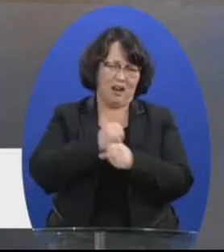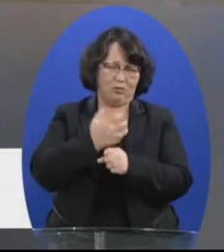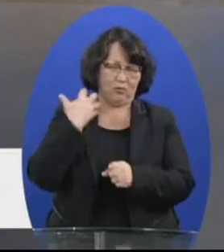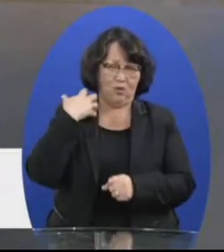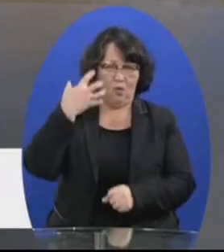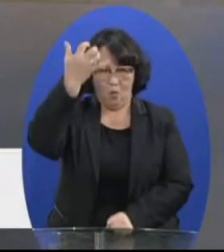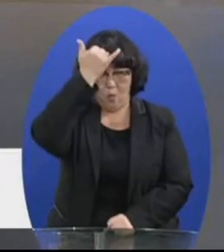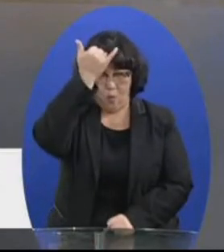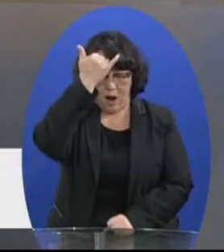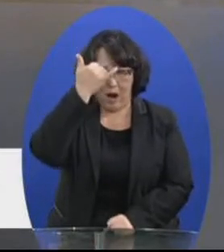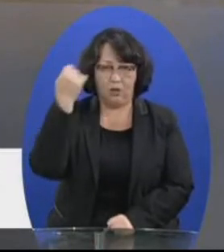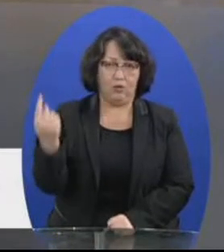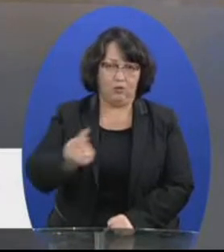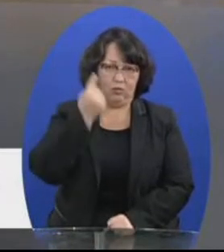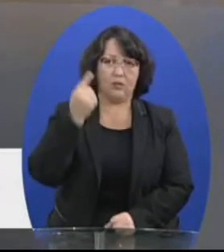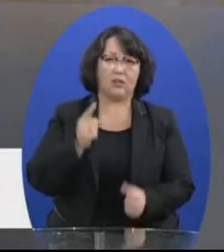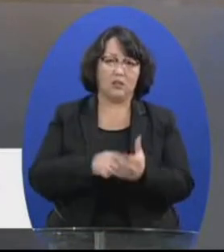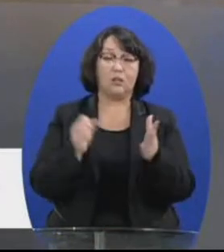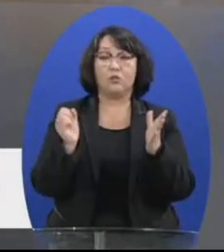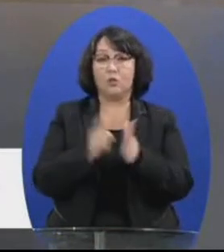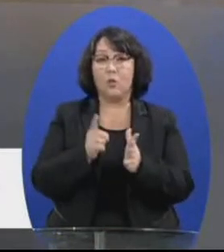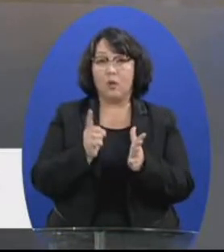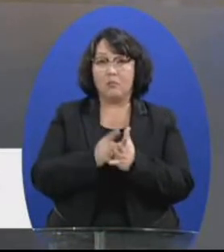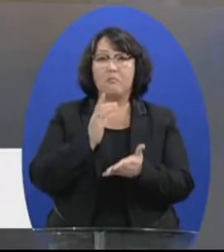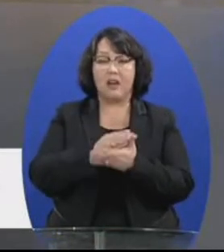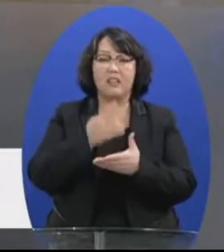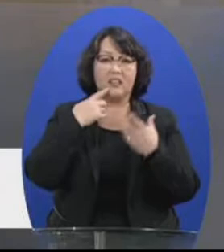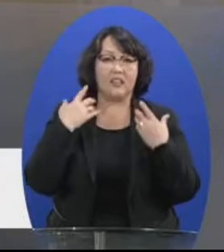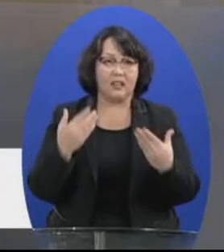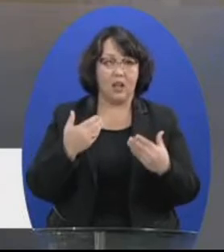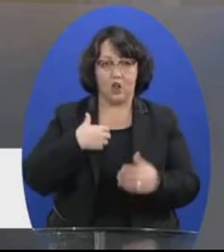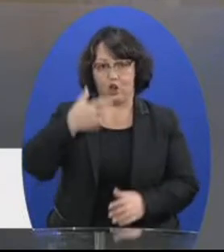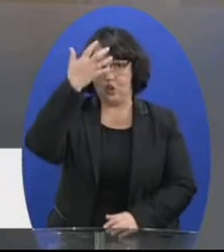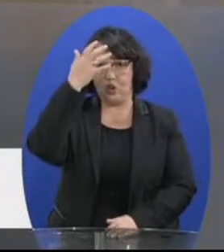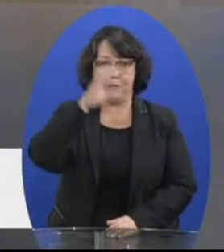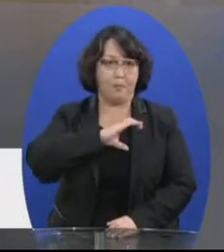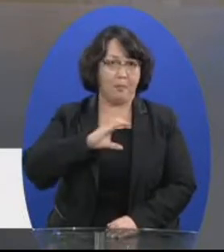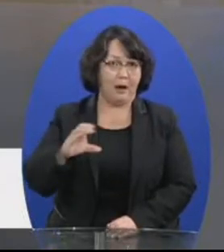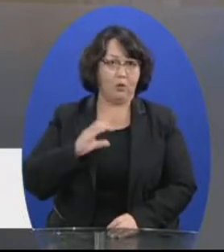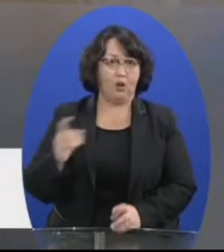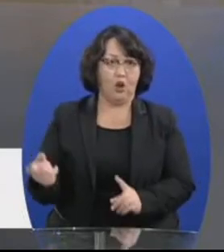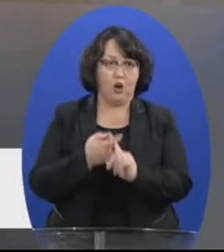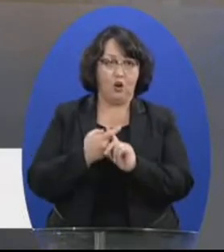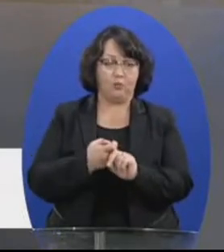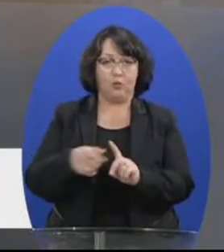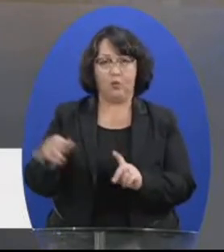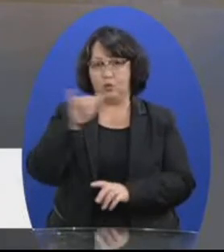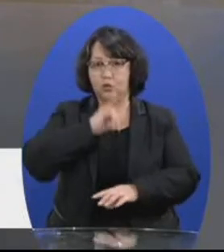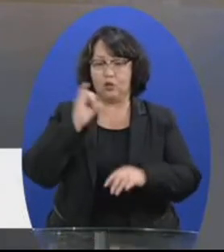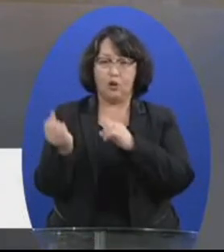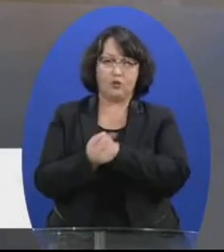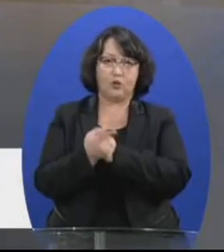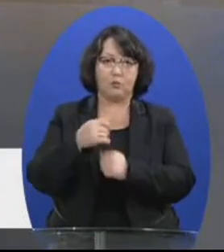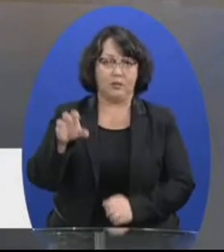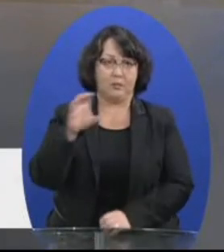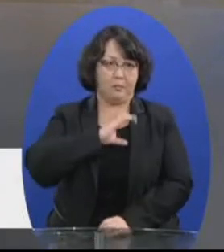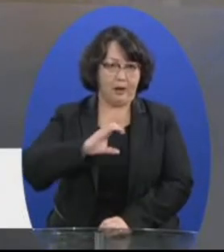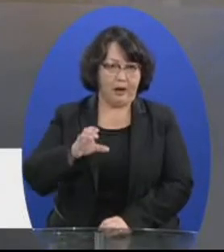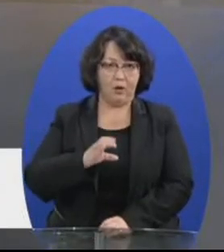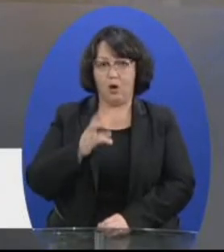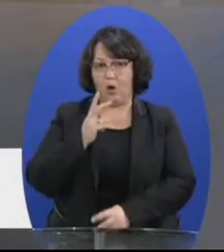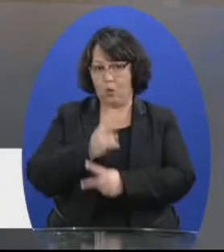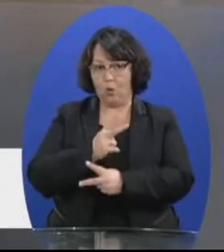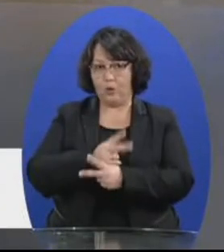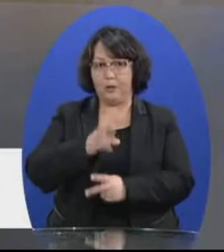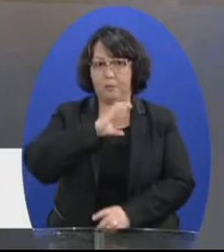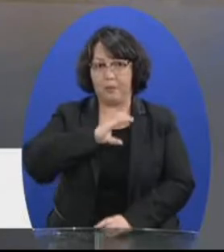асуудал бол чухал юм а гэсэн ийм байр суурийг бол илэрхийлсэн. За мэдээж төрийн байгууллага холбогдох одоо улсын онцгой комисс зэрэг байгууллагууд,